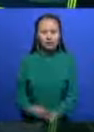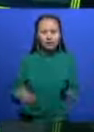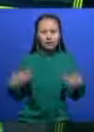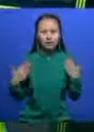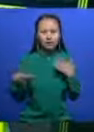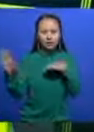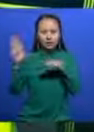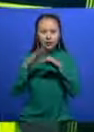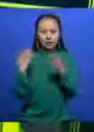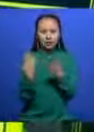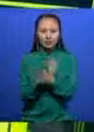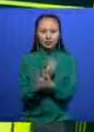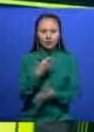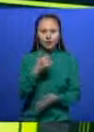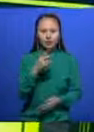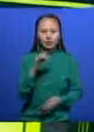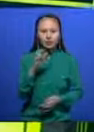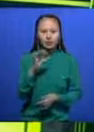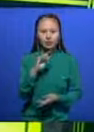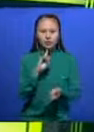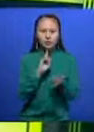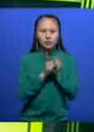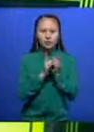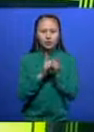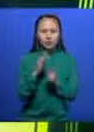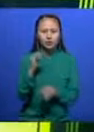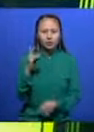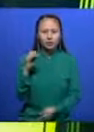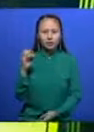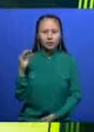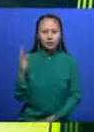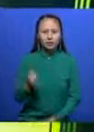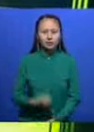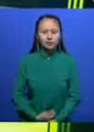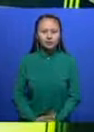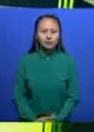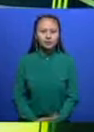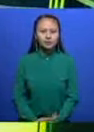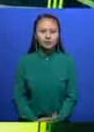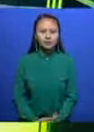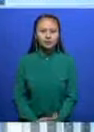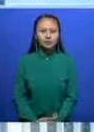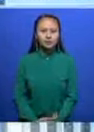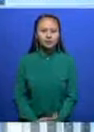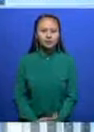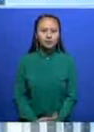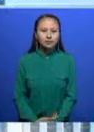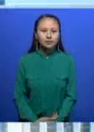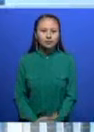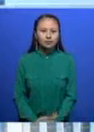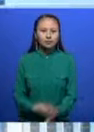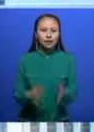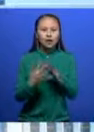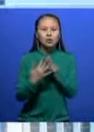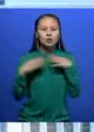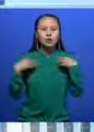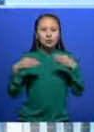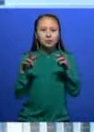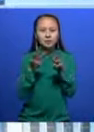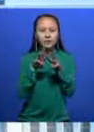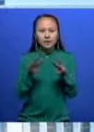Ассаламу алейкум. Телеэфирде кешкі жаңалықтармен Ғани Өтепбайұлы және сурд аудармашы Жанбота Сәрсенбаева. Ауыл